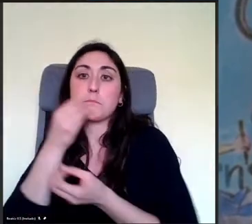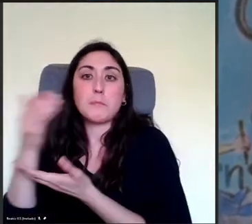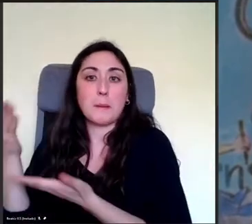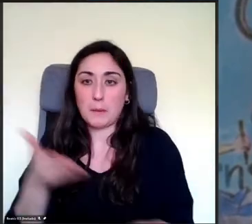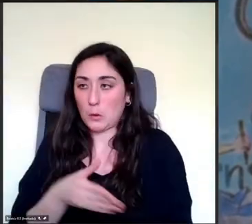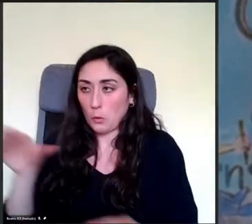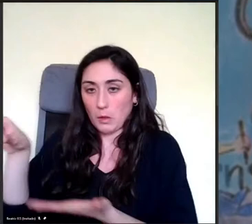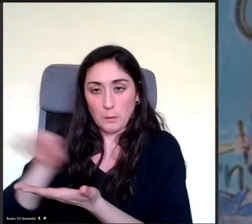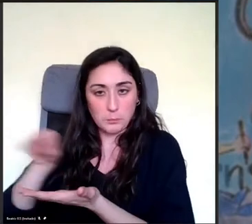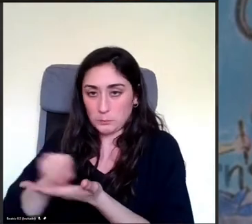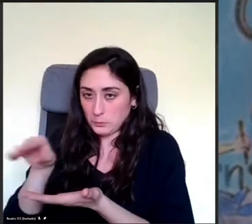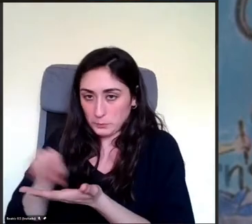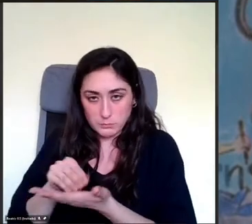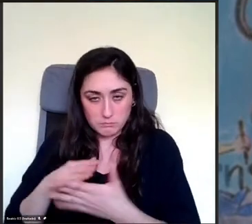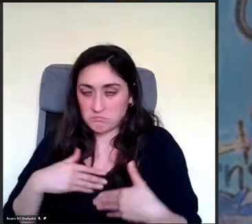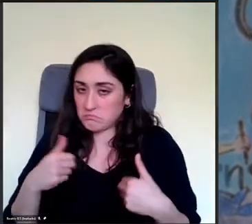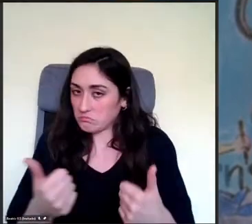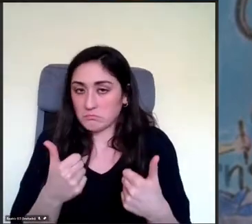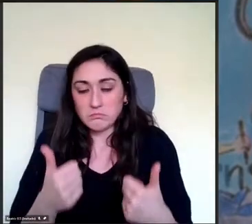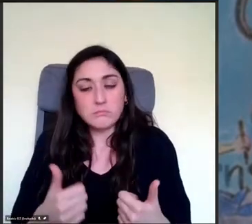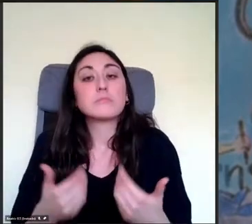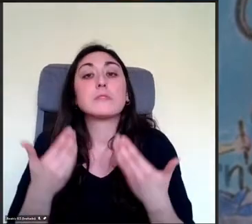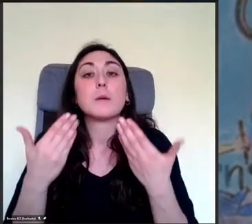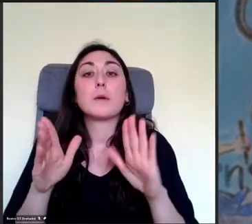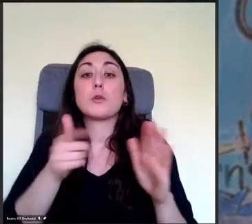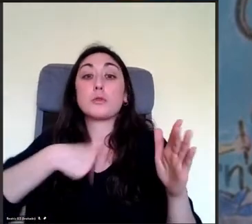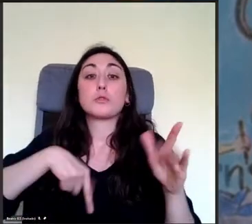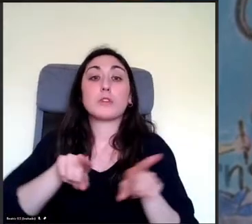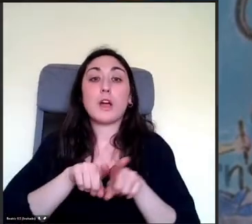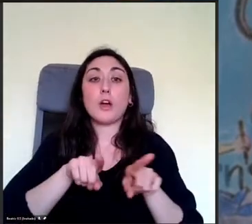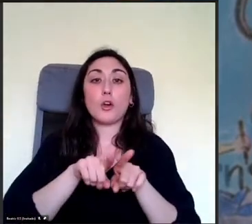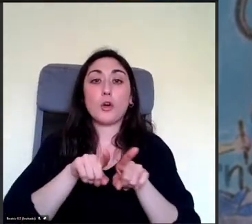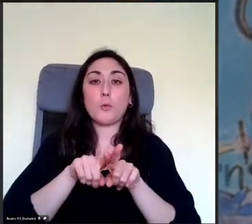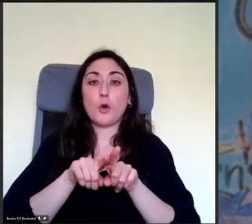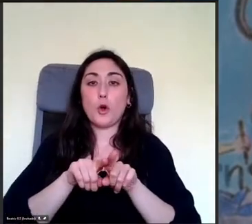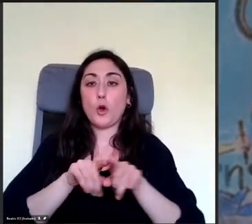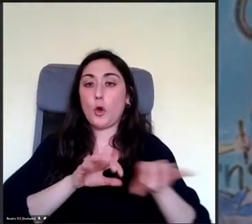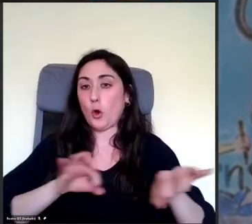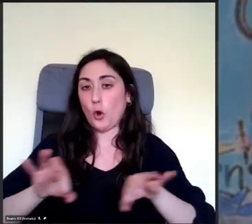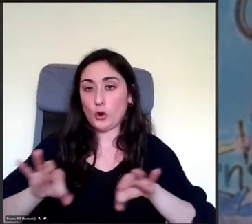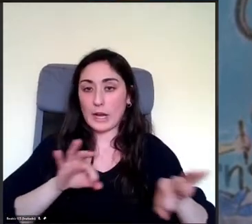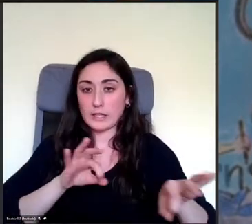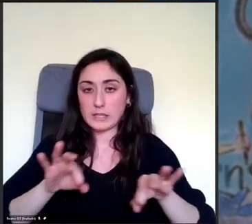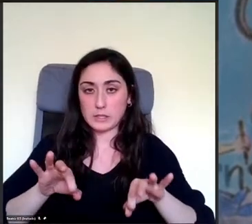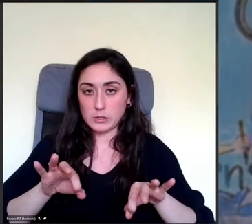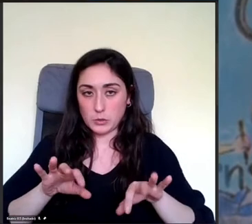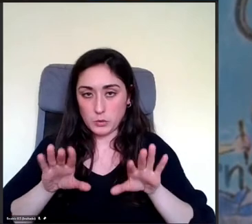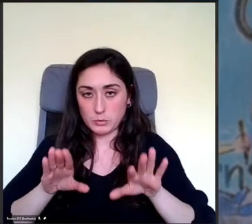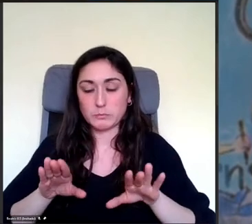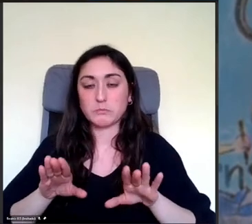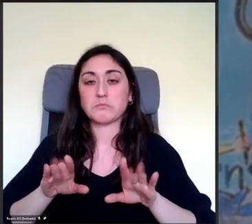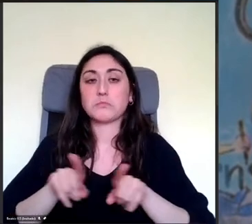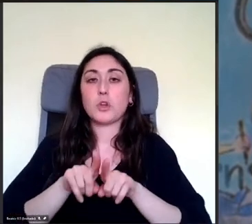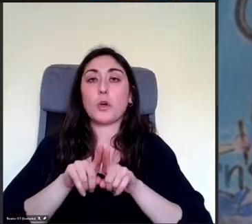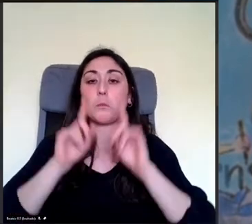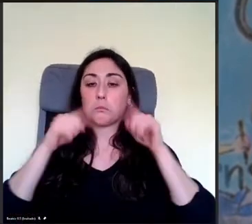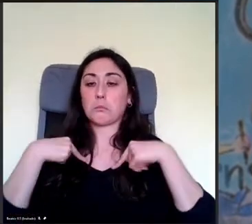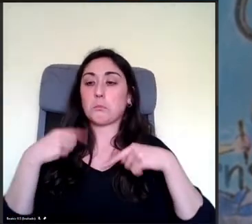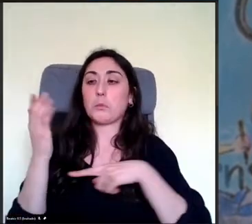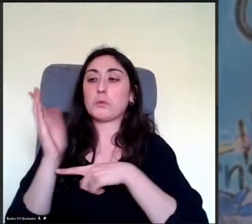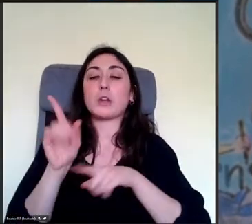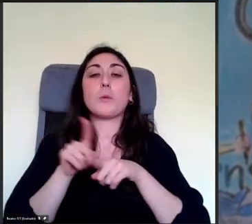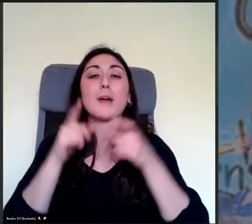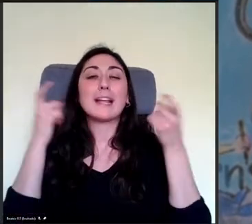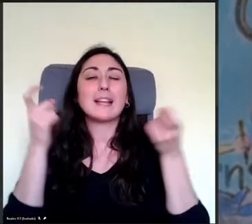compartir amb nosaltres, però nosaltres com a organització ens proposem incrementar la participació i això vol